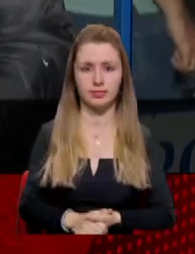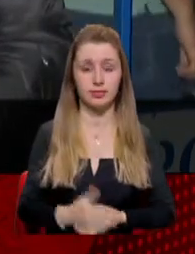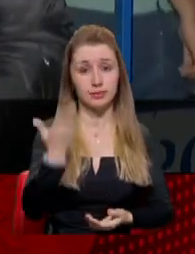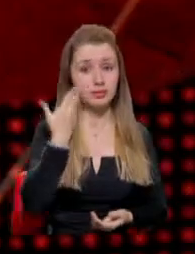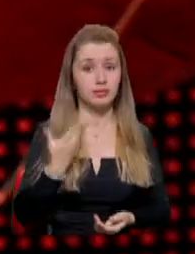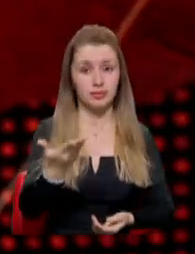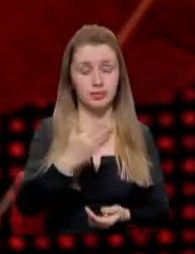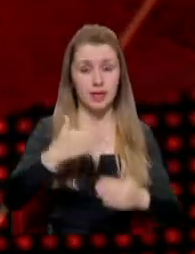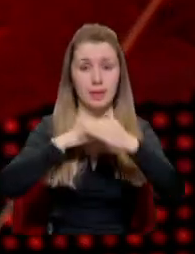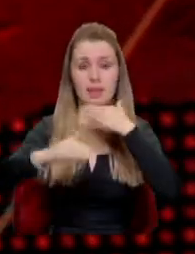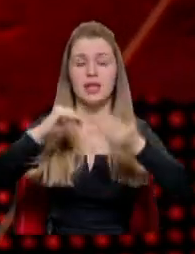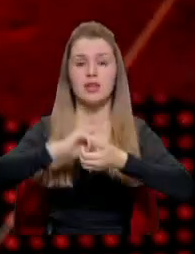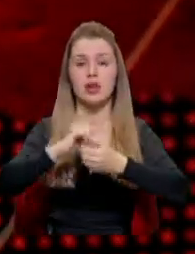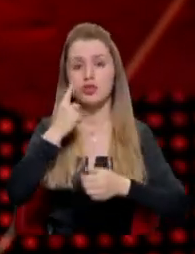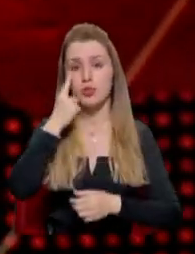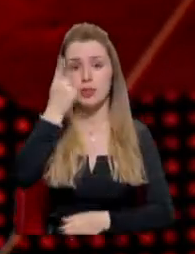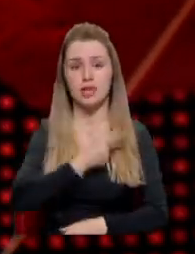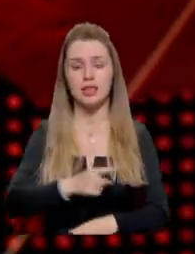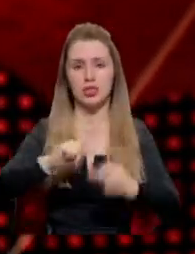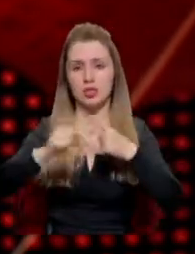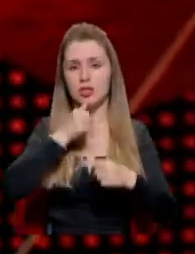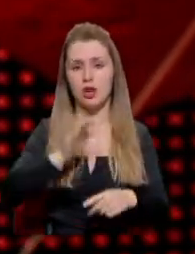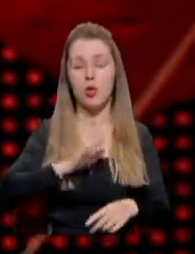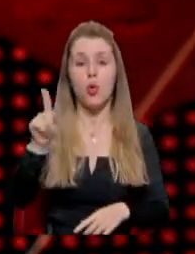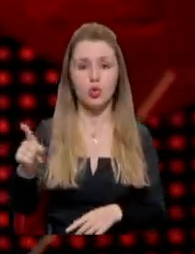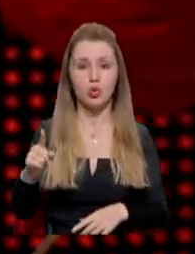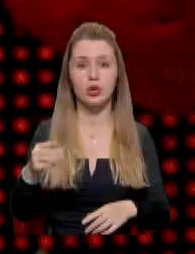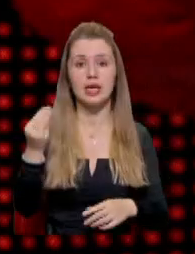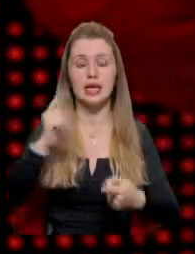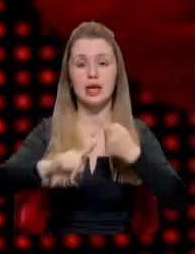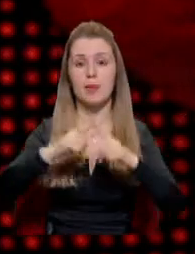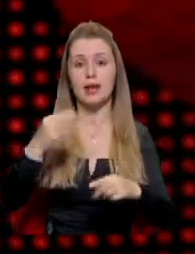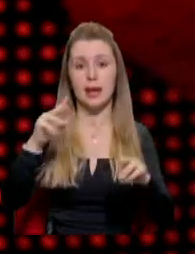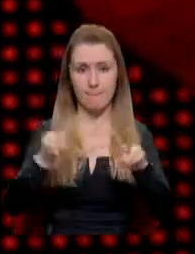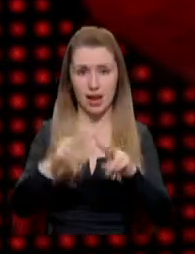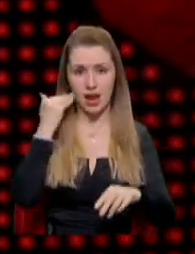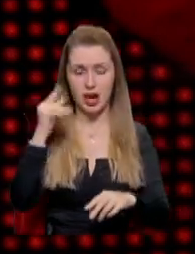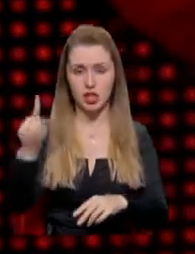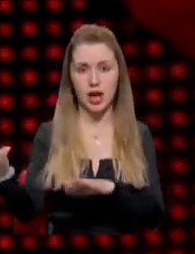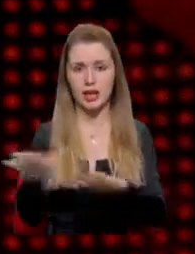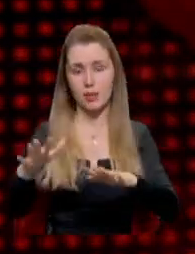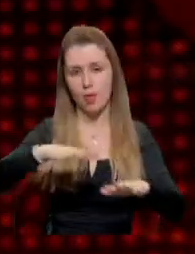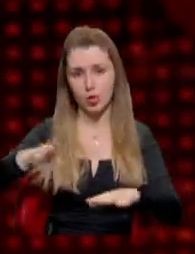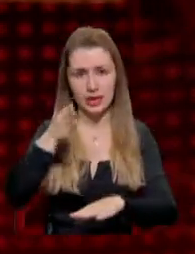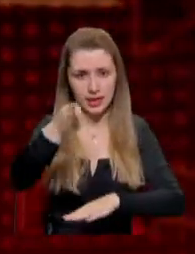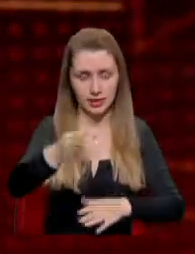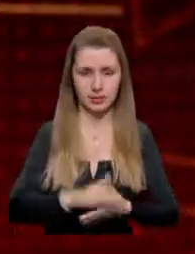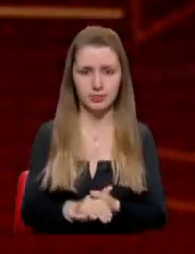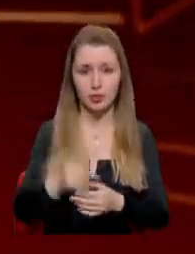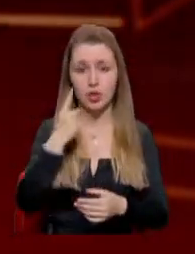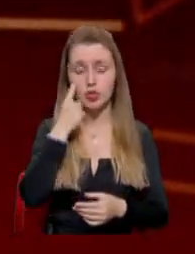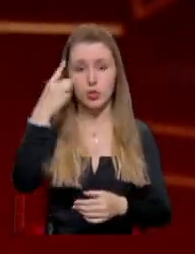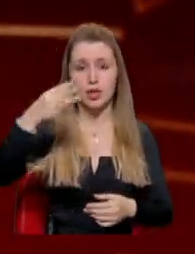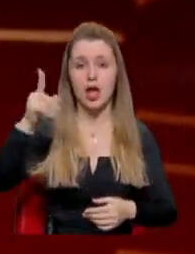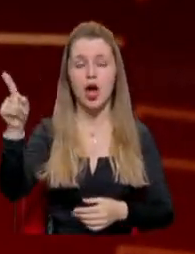Sayın seyirciler, Millet İttifakı'nın Cumhurbaşkanı adayı Kemal Kılıçdaroğlu ve İYİ Parti lideri Akşener deprem bölgesindeydi.